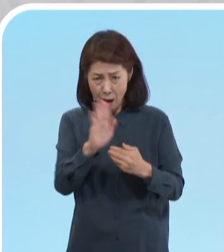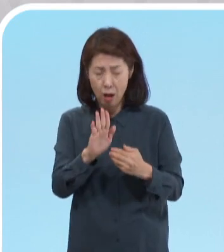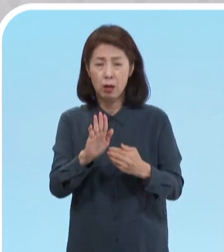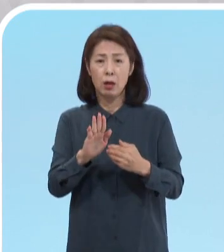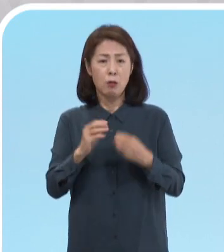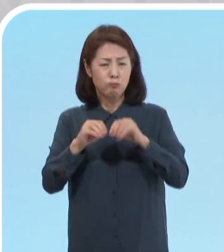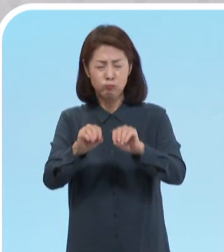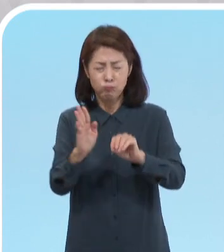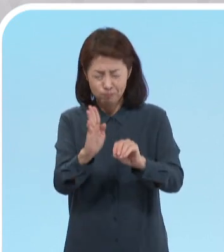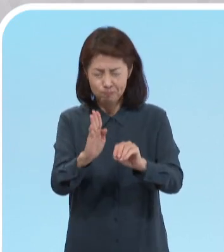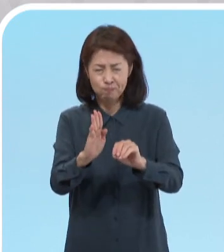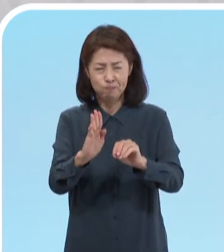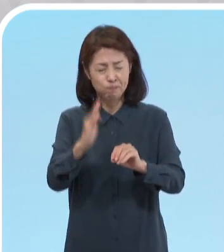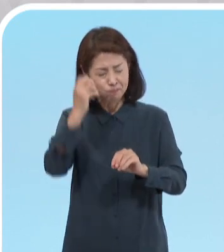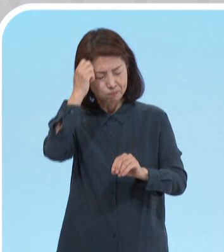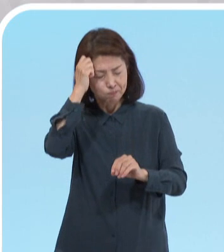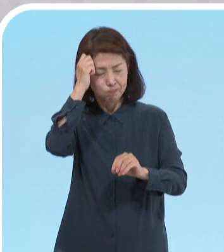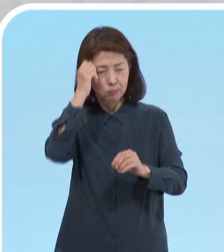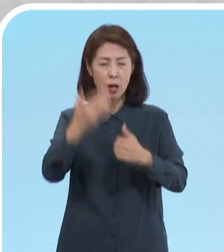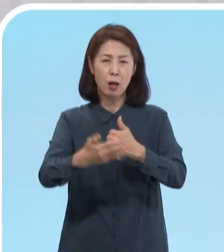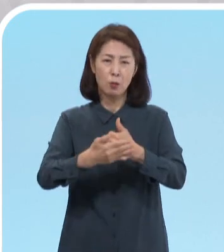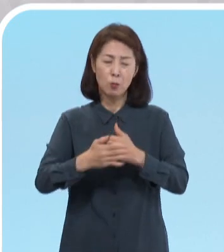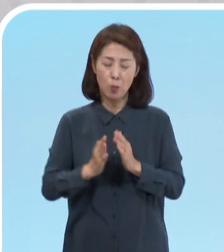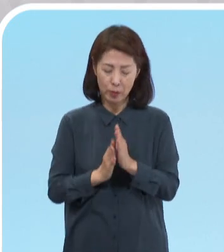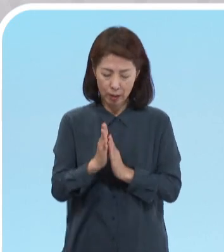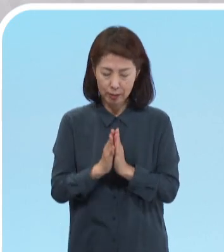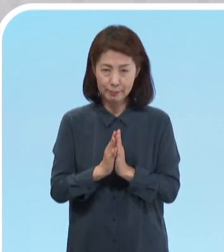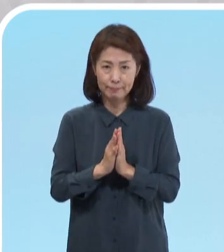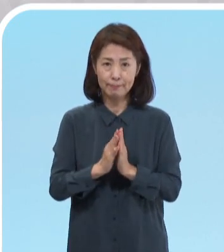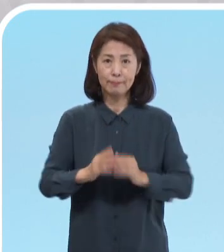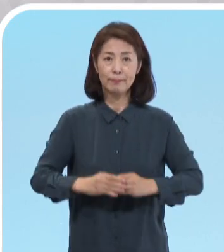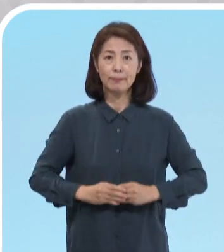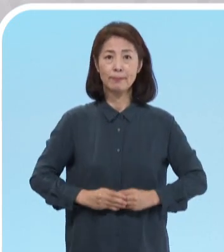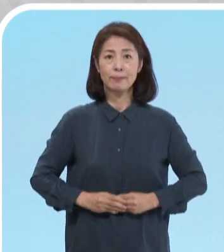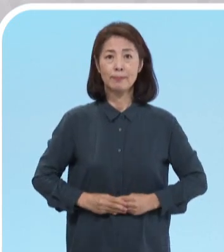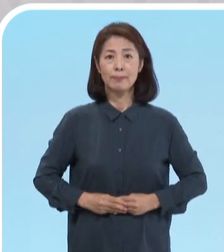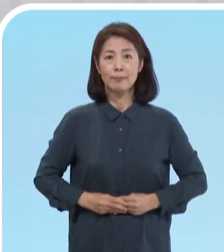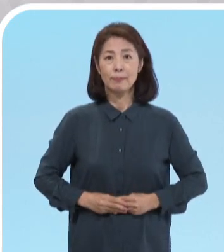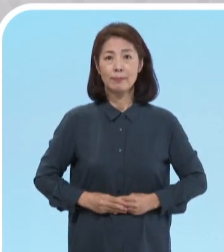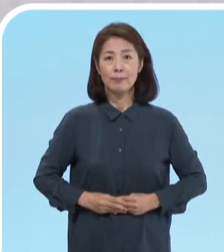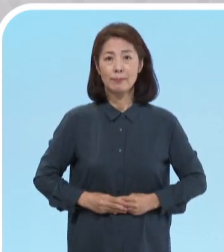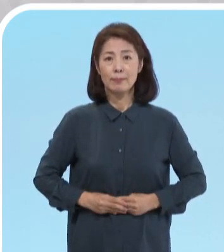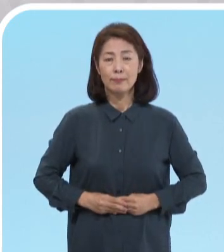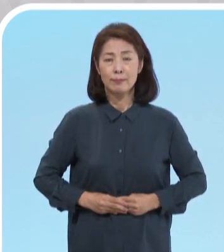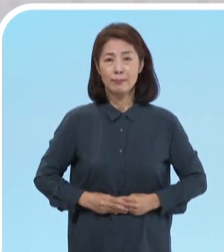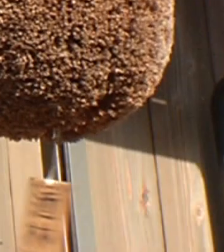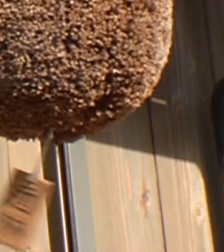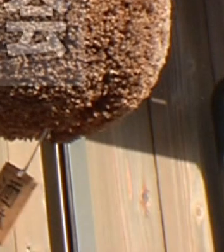うつらない、うつさないとの思いを持って、ご協力をお願いします。